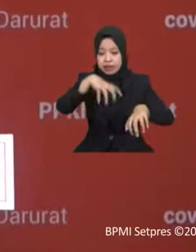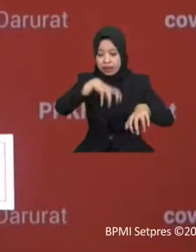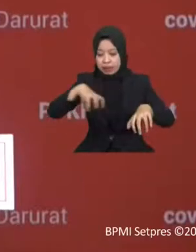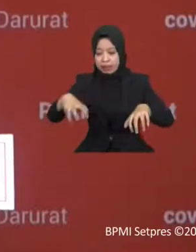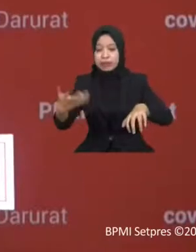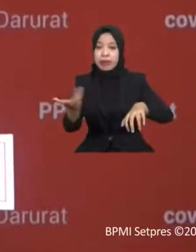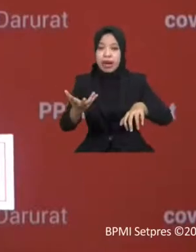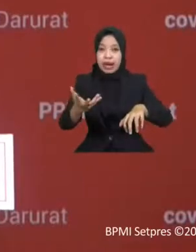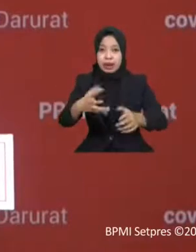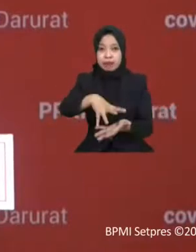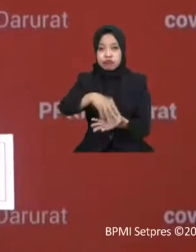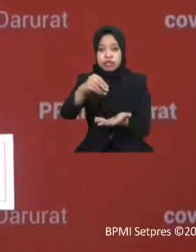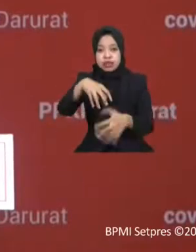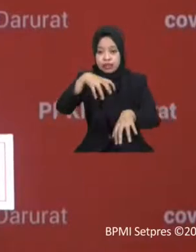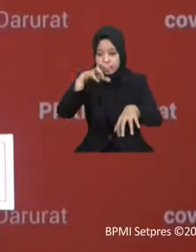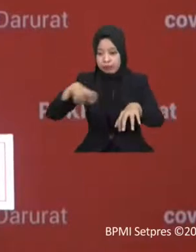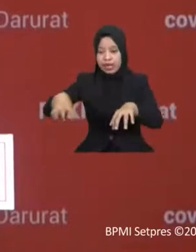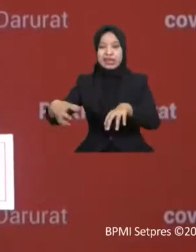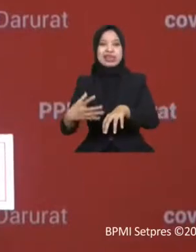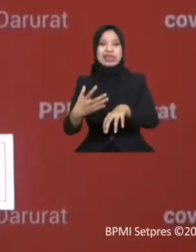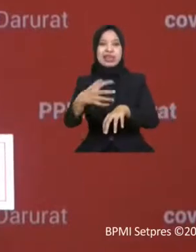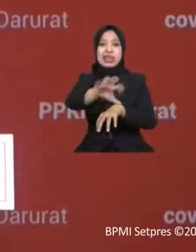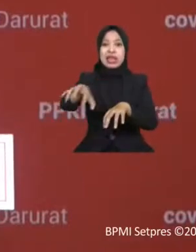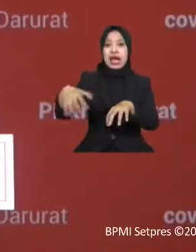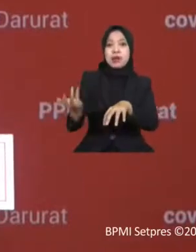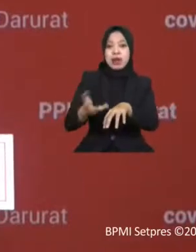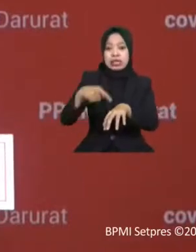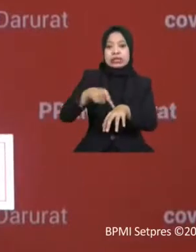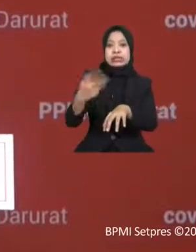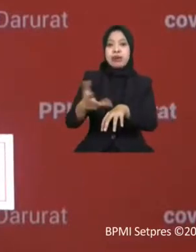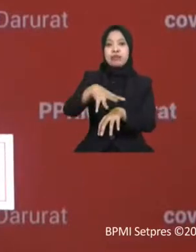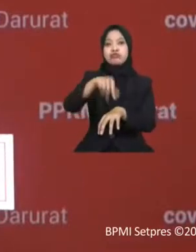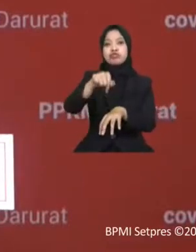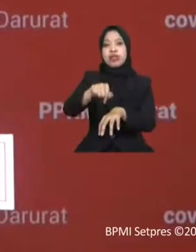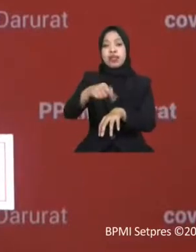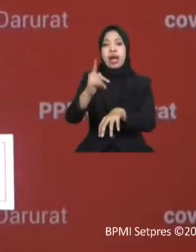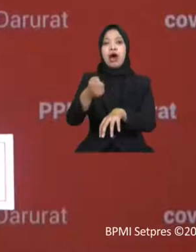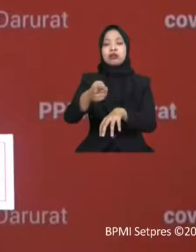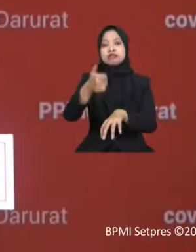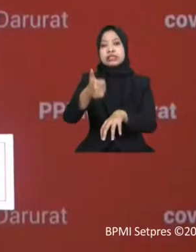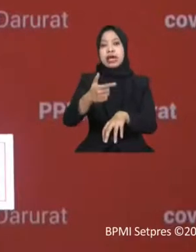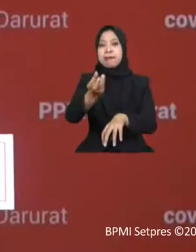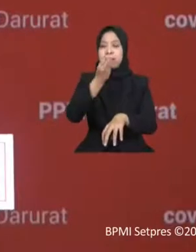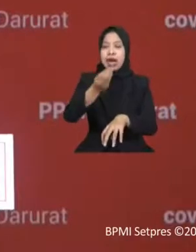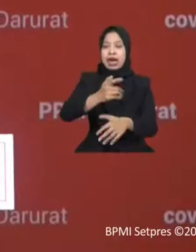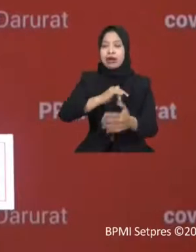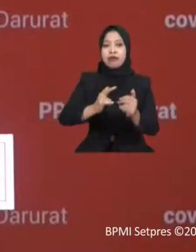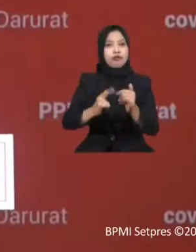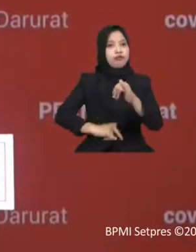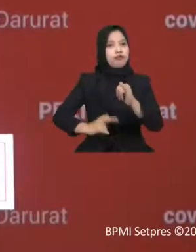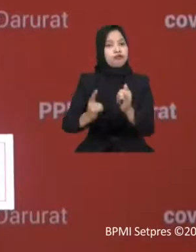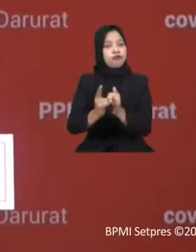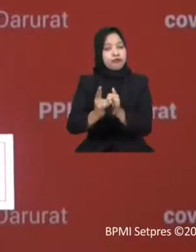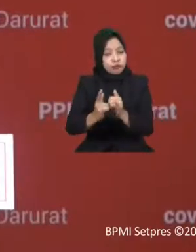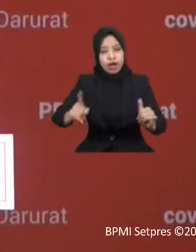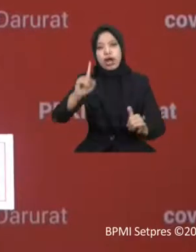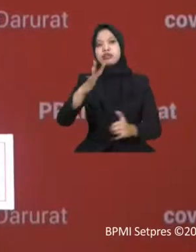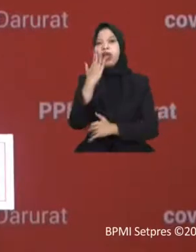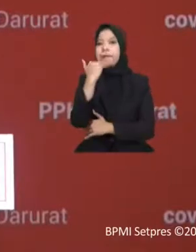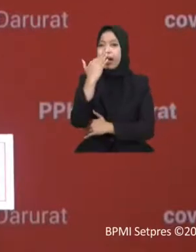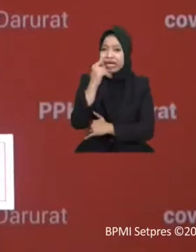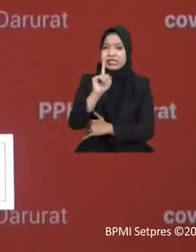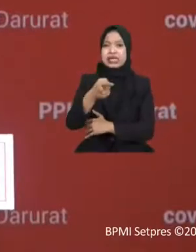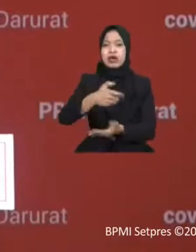Marjinal di setiap daerah dan memastikan ketersediaan makanan khususnya beras